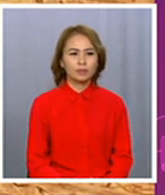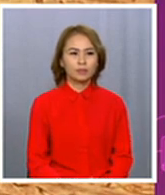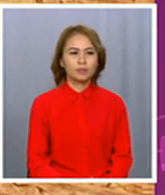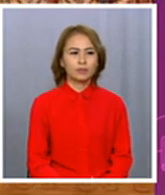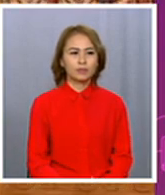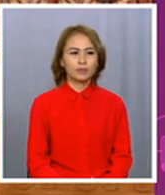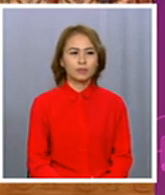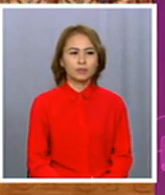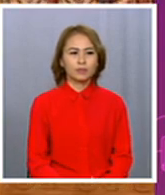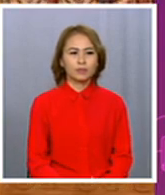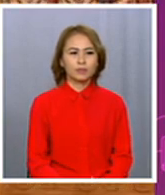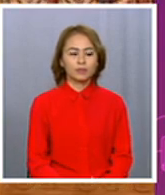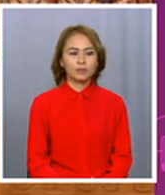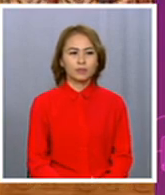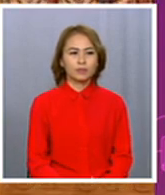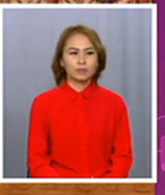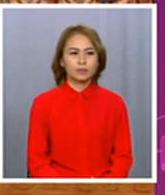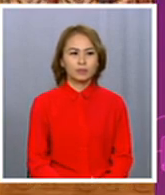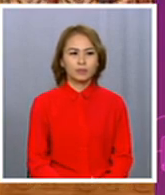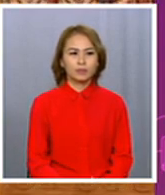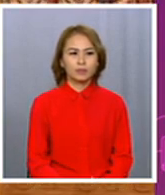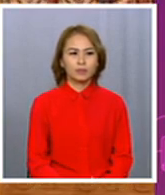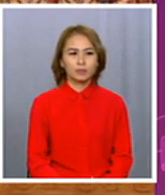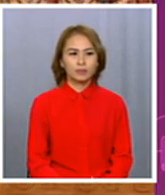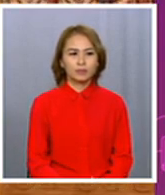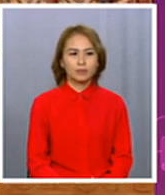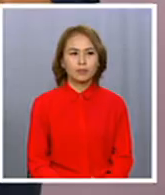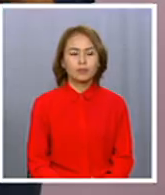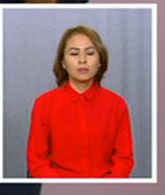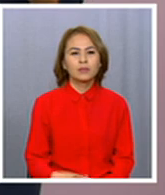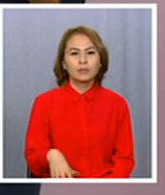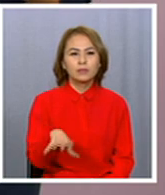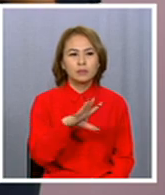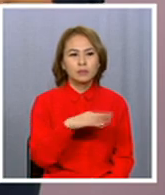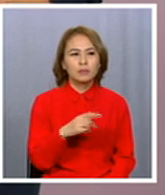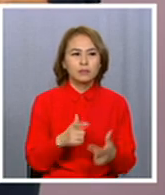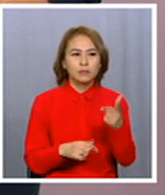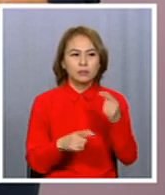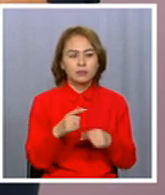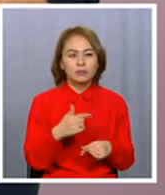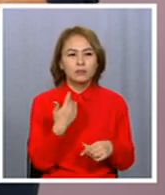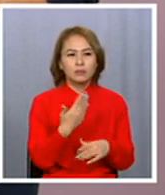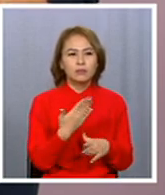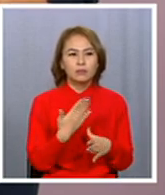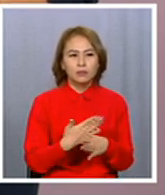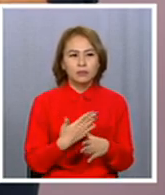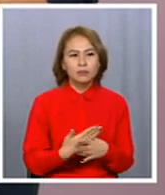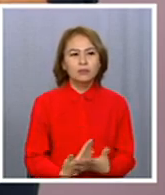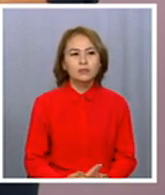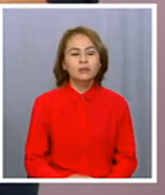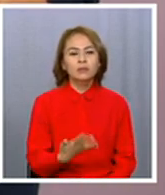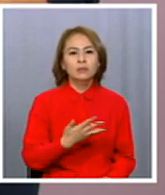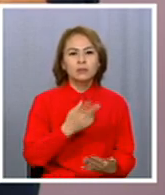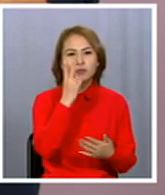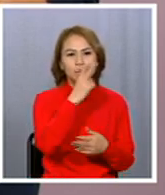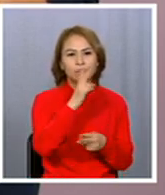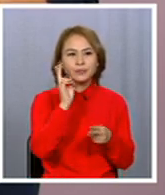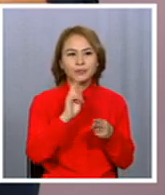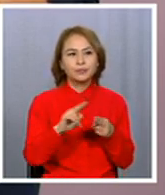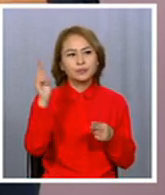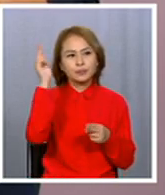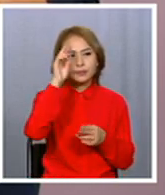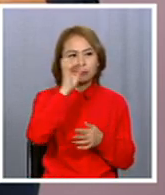бе? Ия, тай, сүттен жасалынады. Ал оқушылар, бейне материалды көріп болған болсақ,